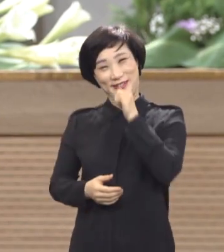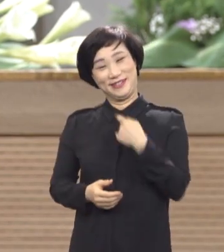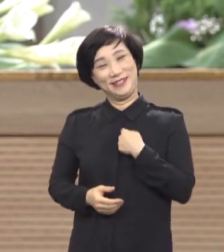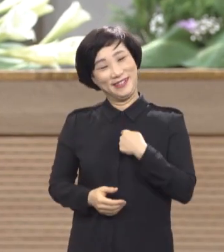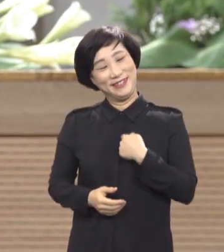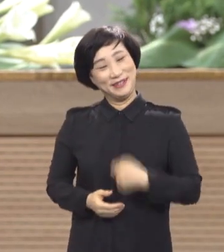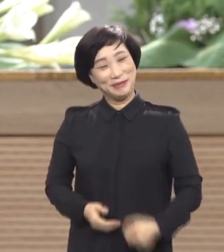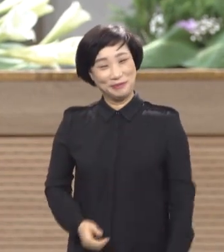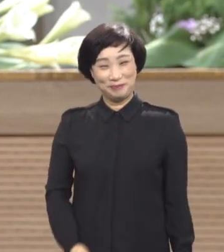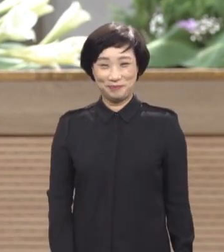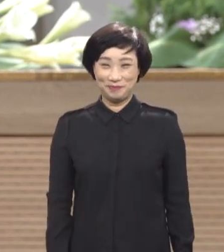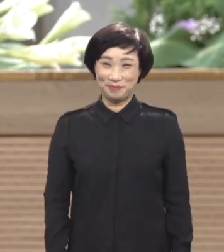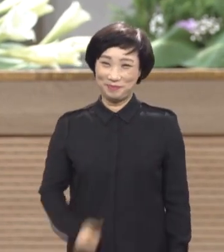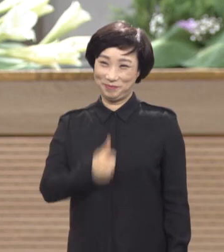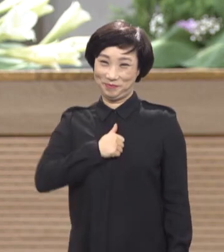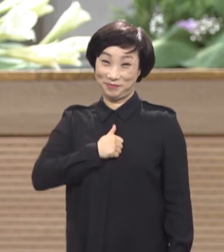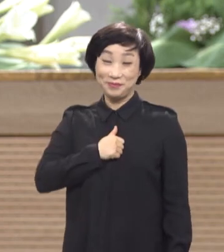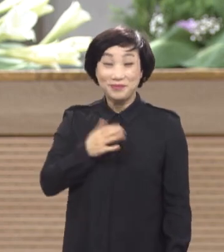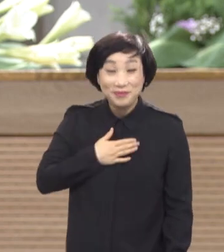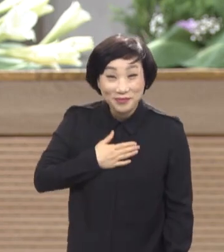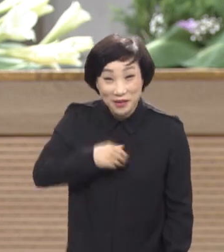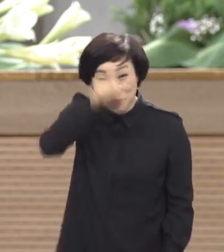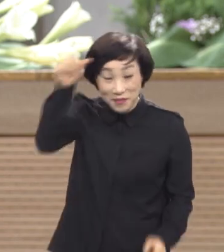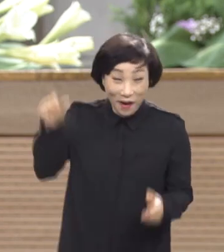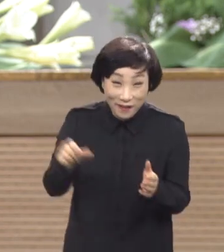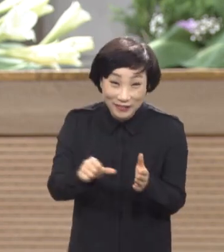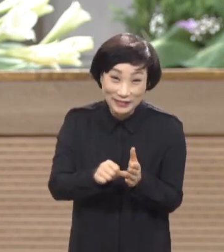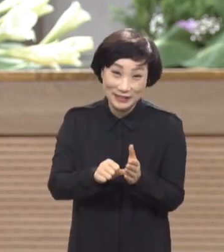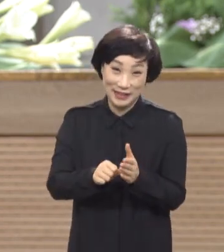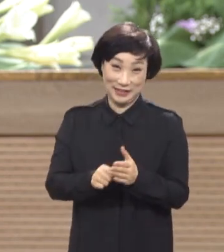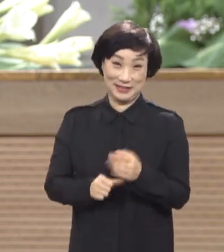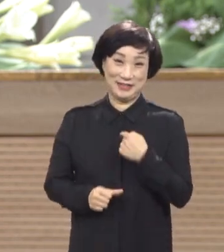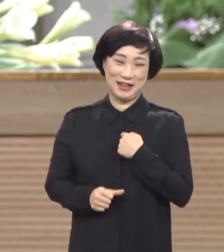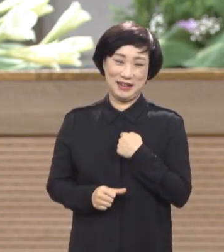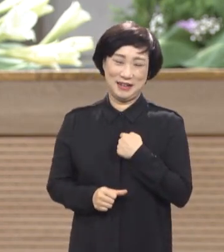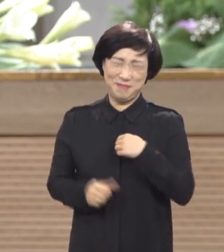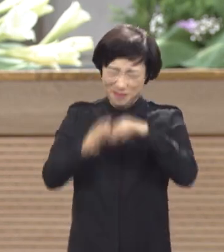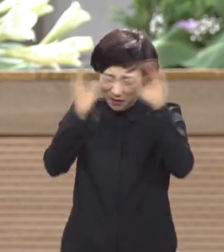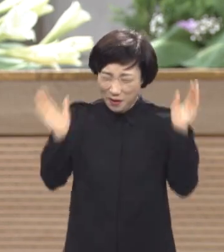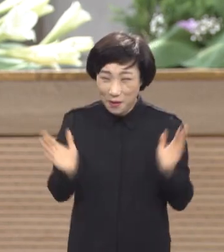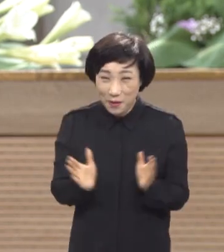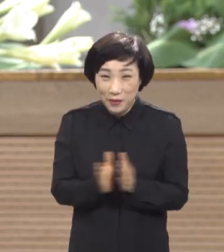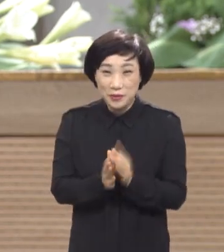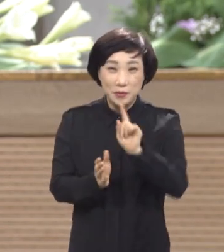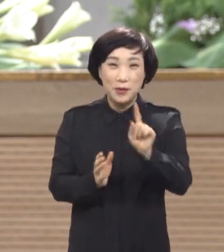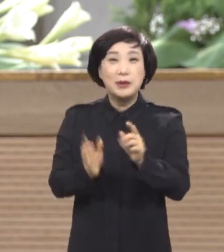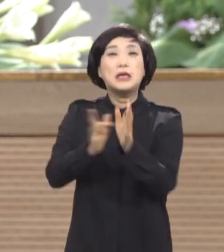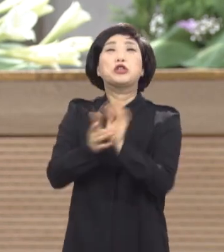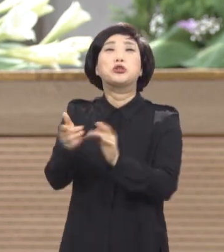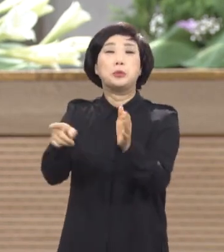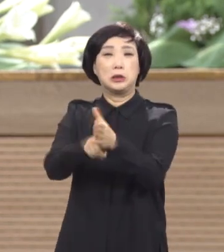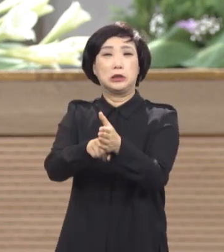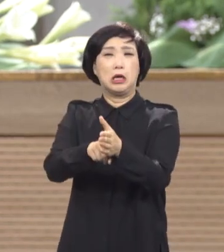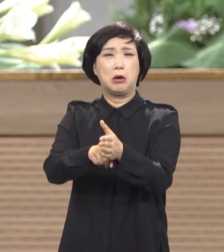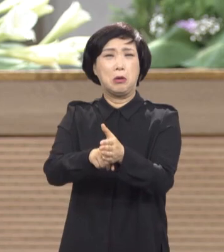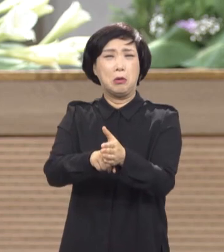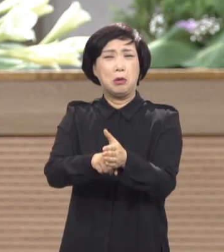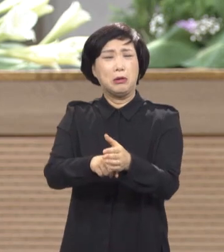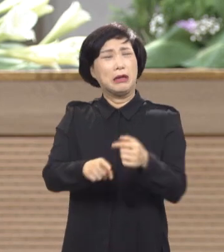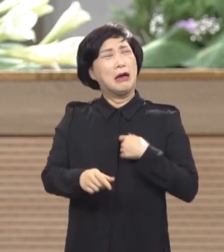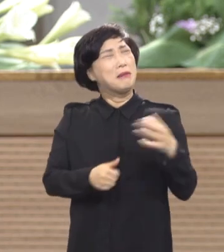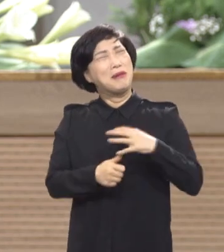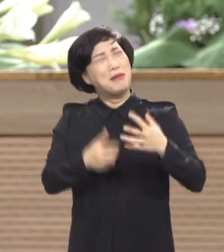내 평생에 자꾸 예수 믿는다고 핍박